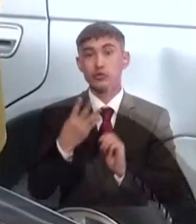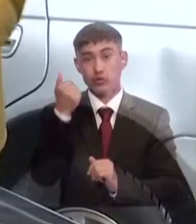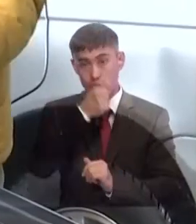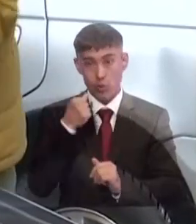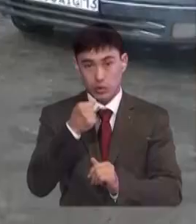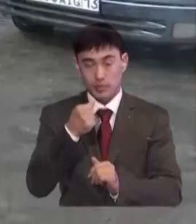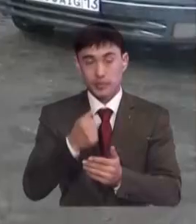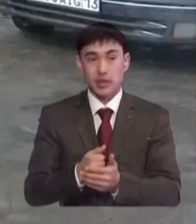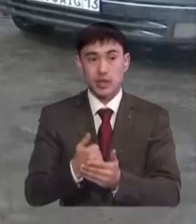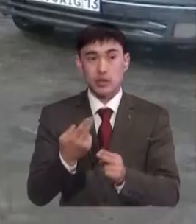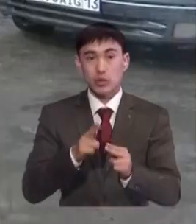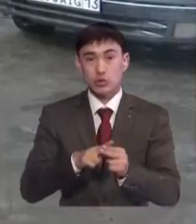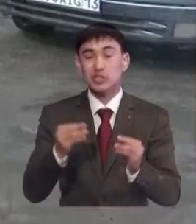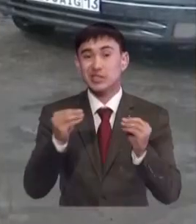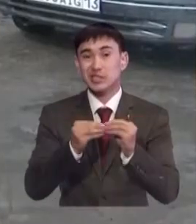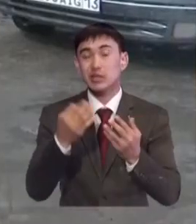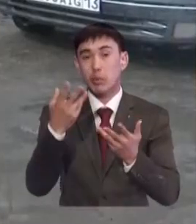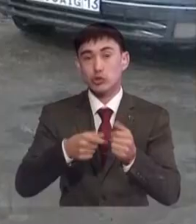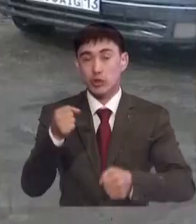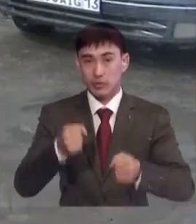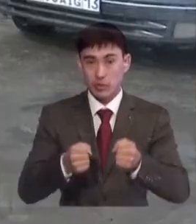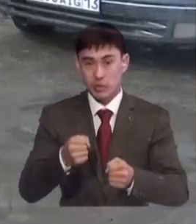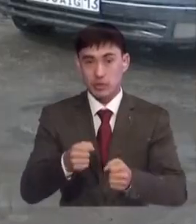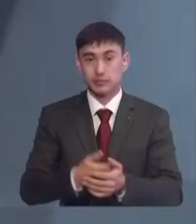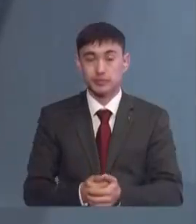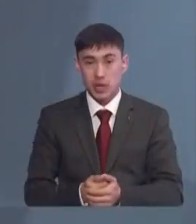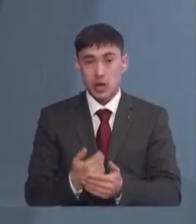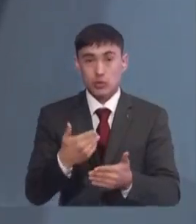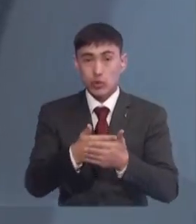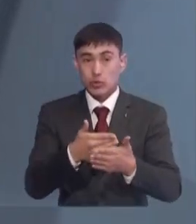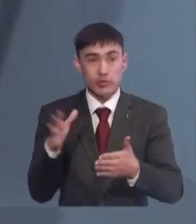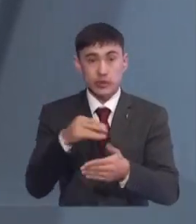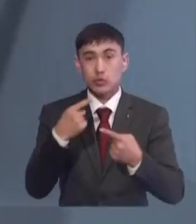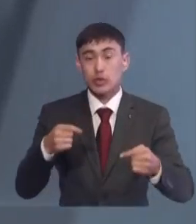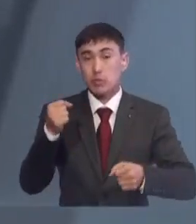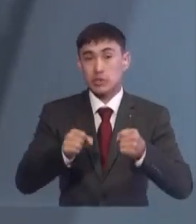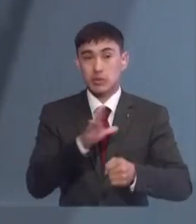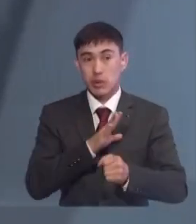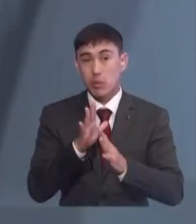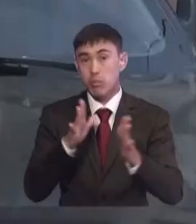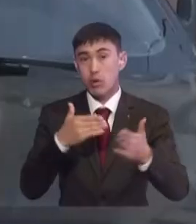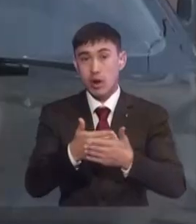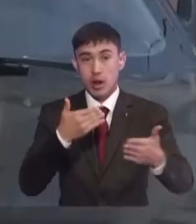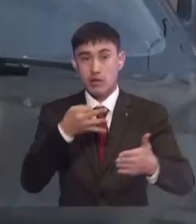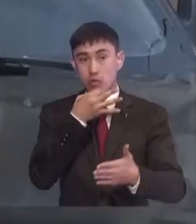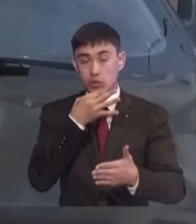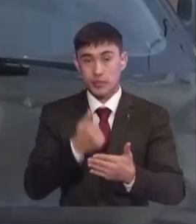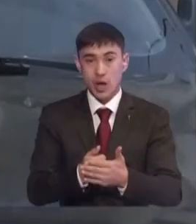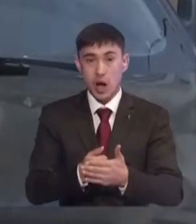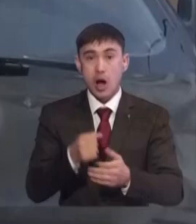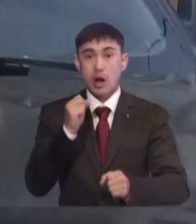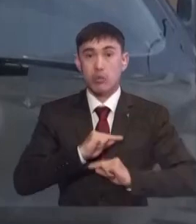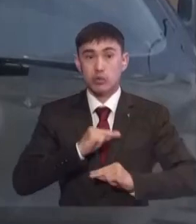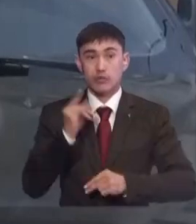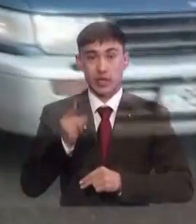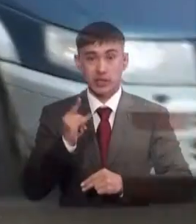1994 года выпуска. Это уже 10-й по счету автомобиль женщины. До него все другие машины были более раннего года выпуска, а работа в